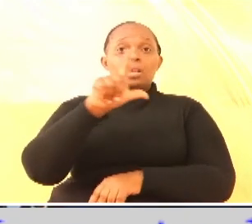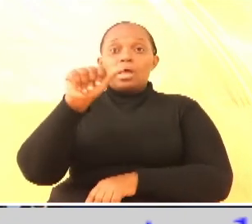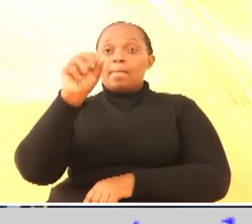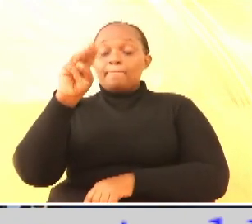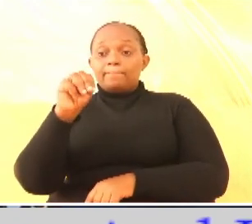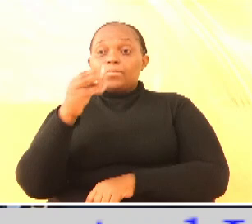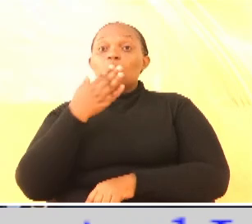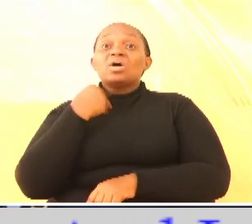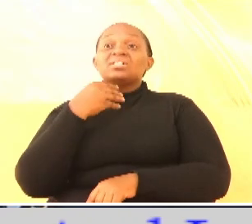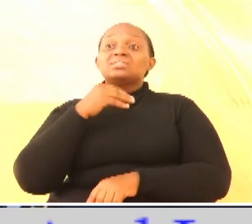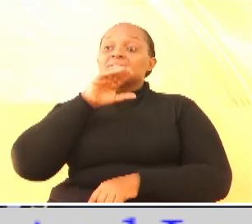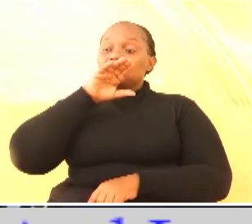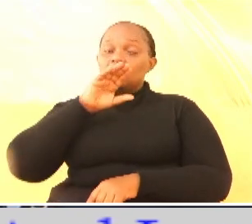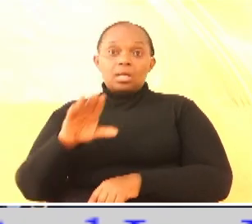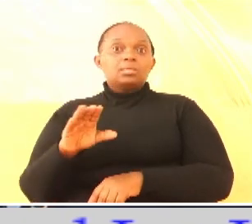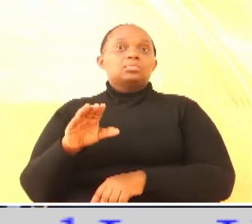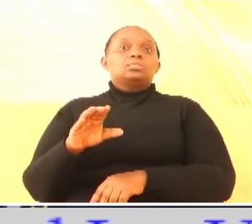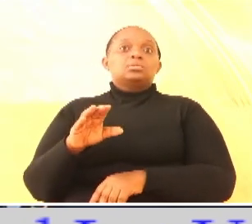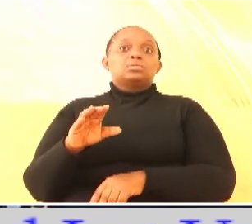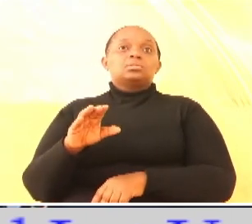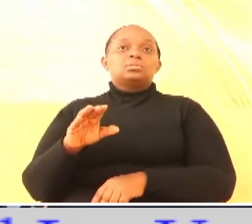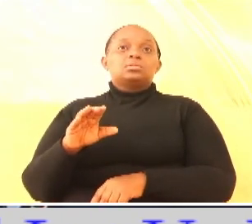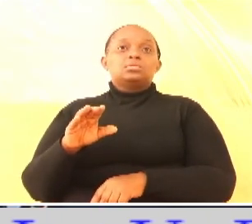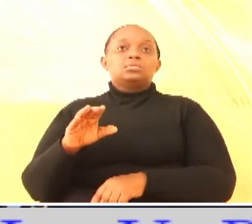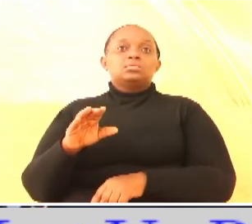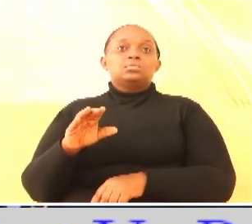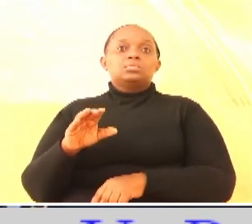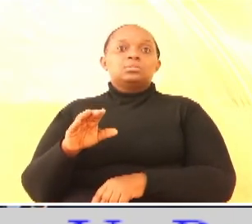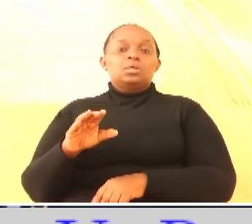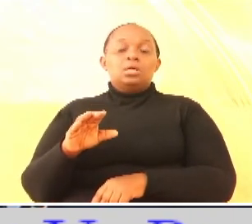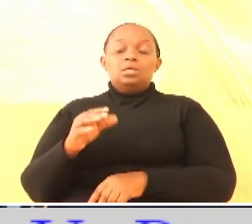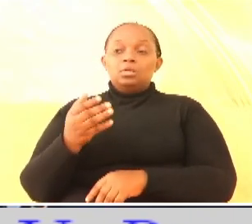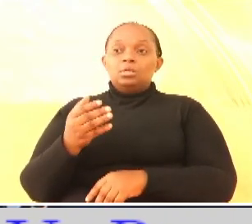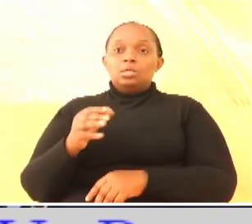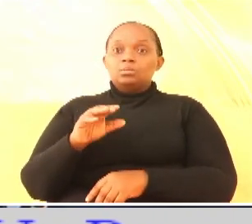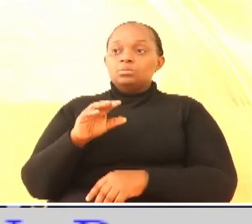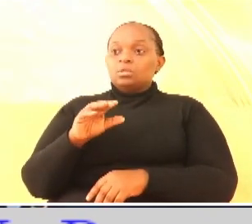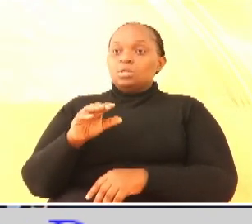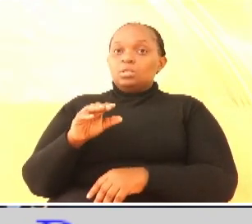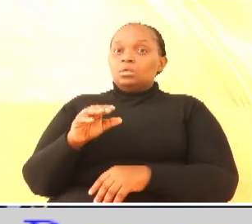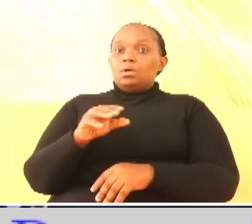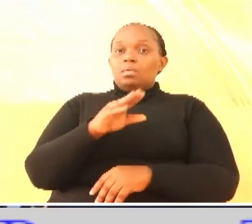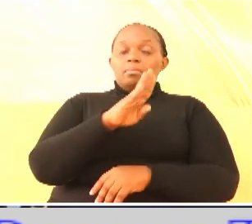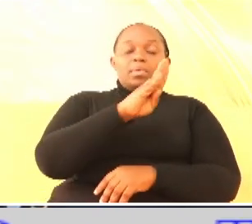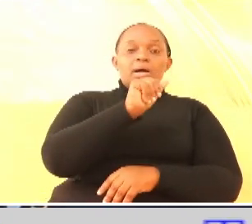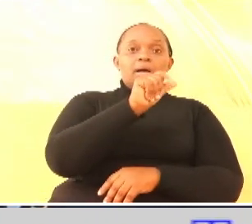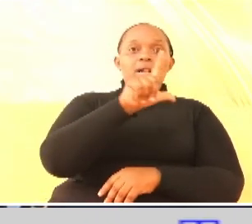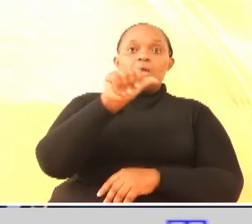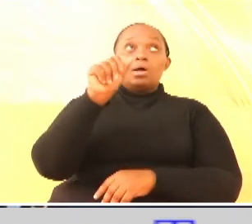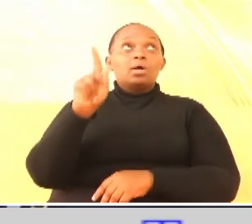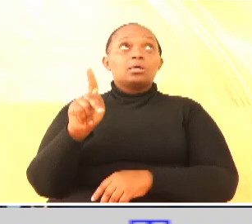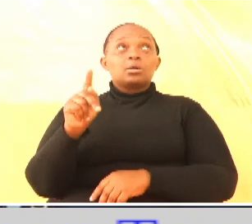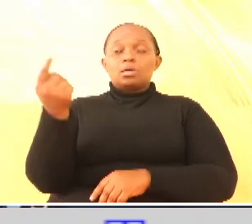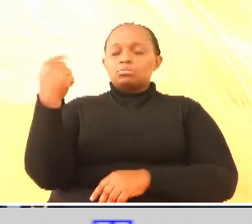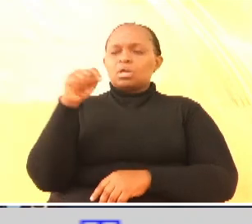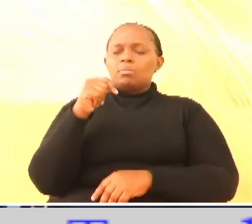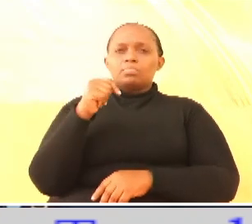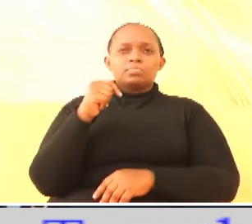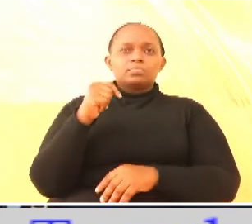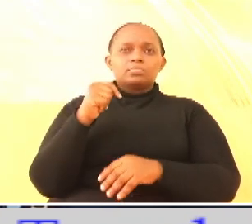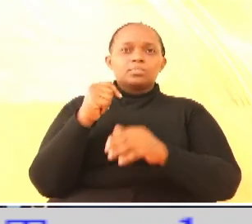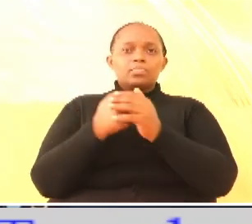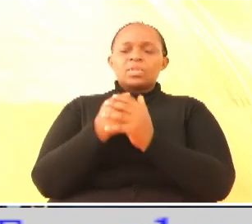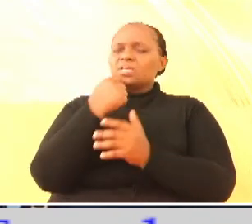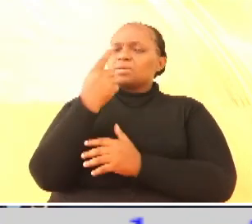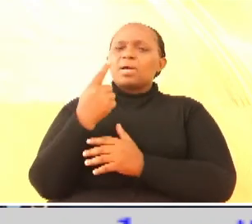Balaam ambaye ni wapande hii nyingine. Aje kwa sababu alikuwa ni mwithaga, Balaam wale mwithaga, ni wale maroraga ngoru cire iguru